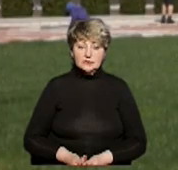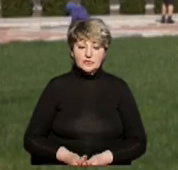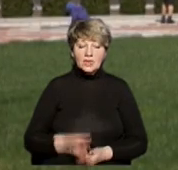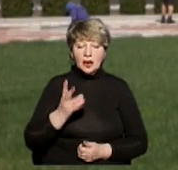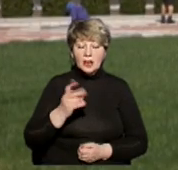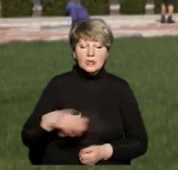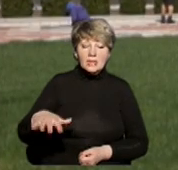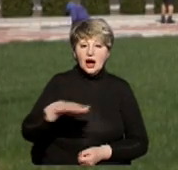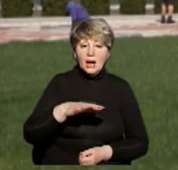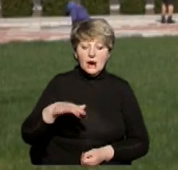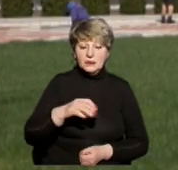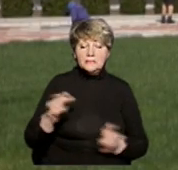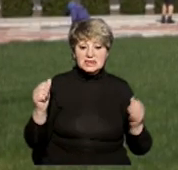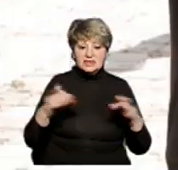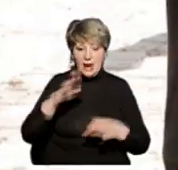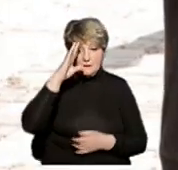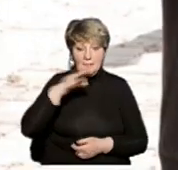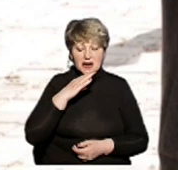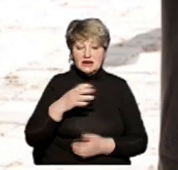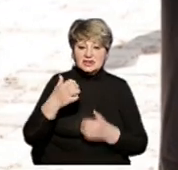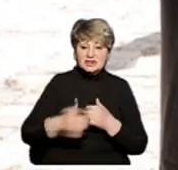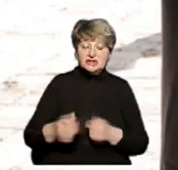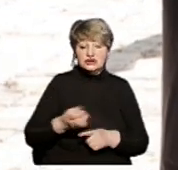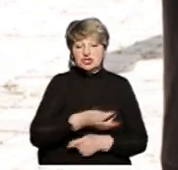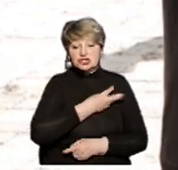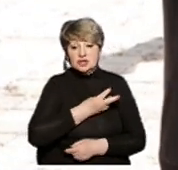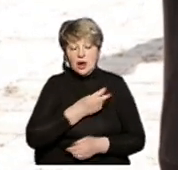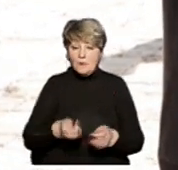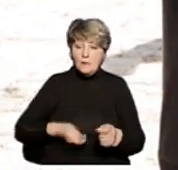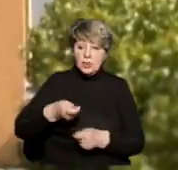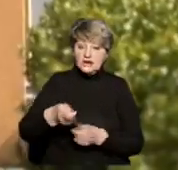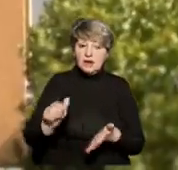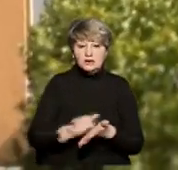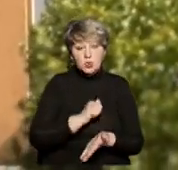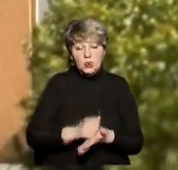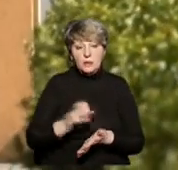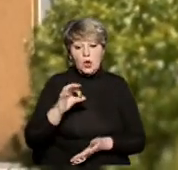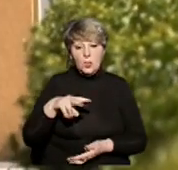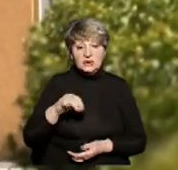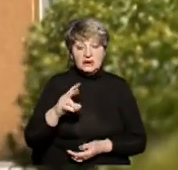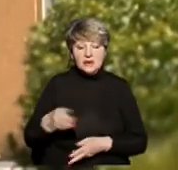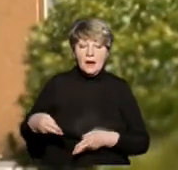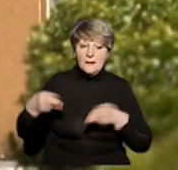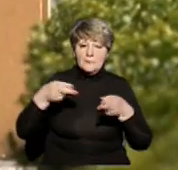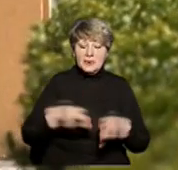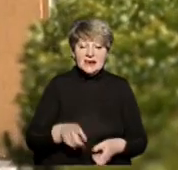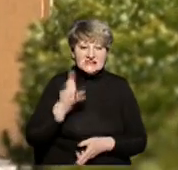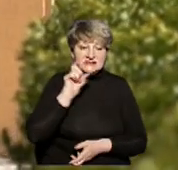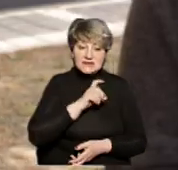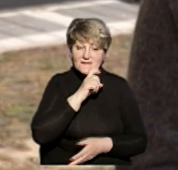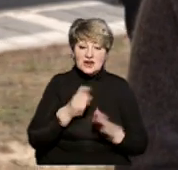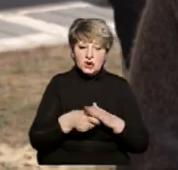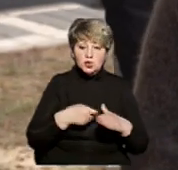На подвір'ї гімназії зібралися батьки. Серед охочих подати документи і пані Олена. Каже, приїхала сюди із